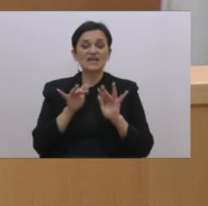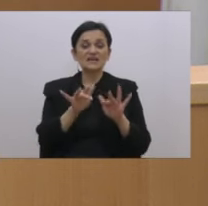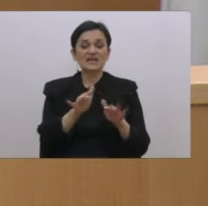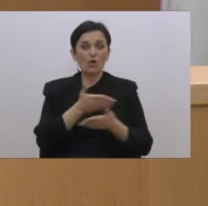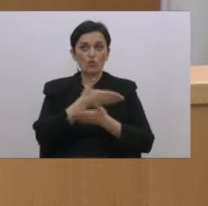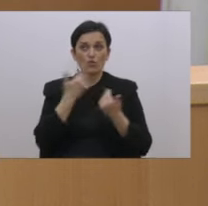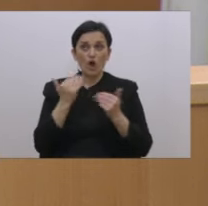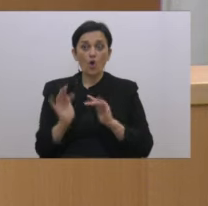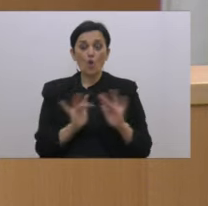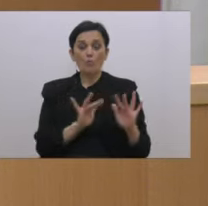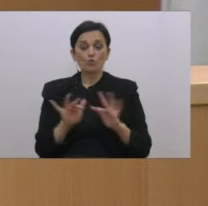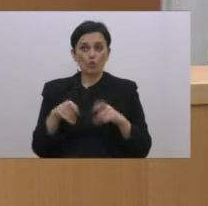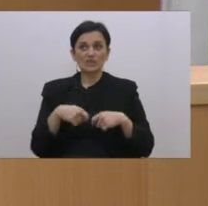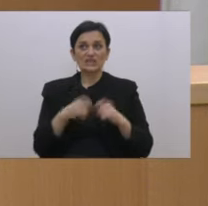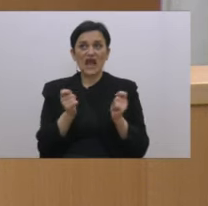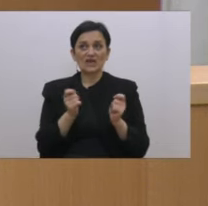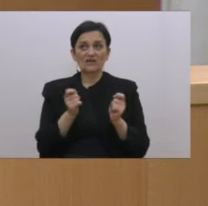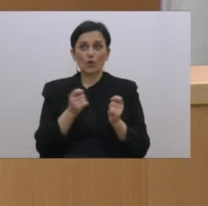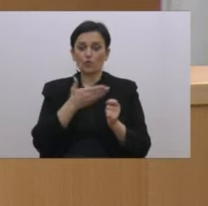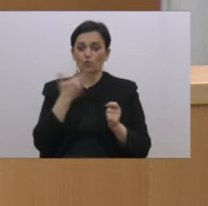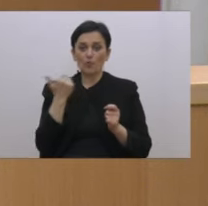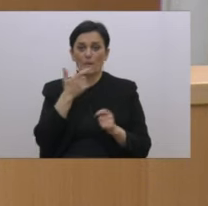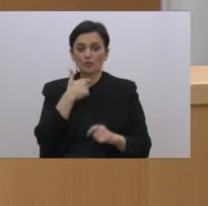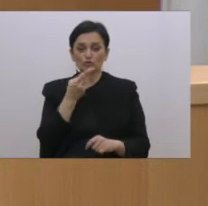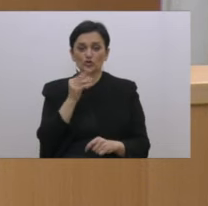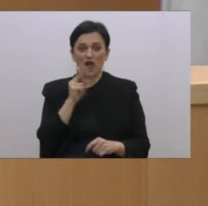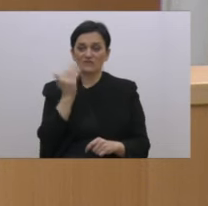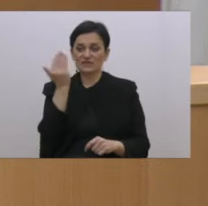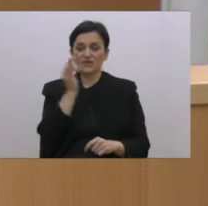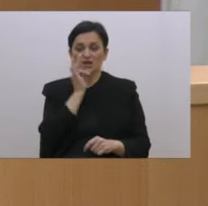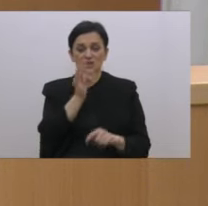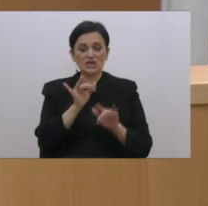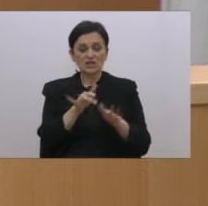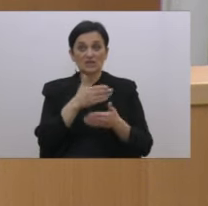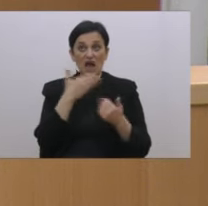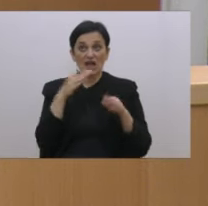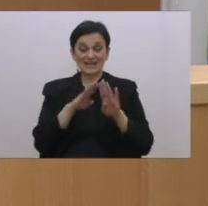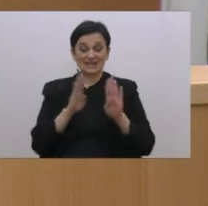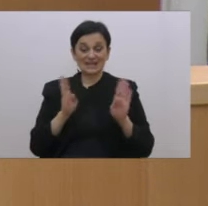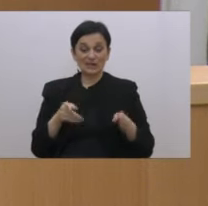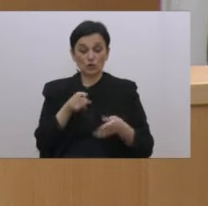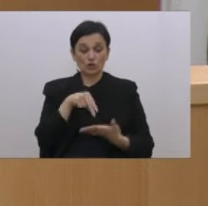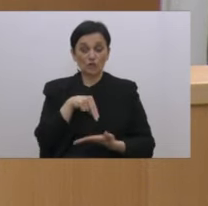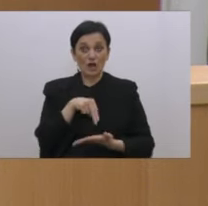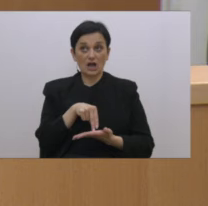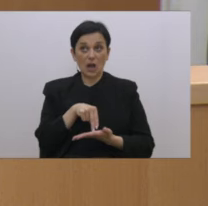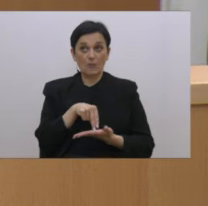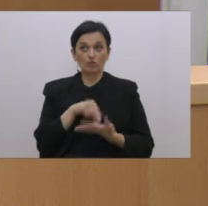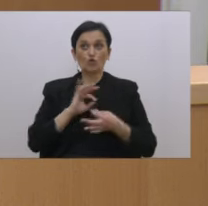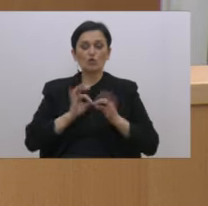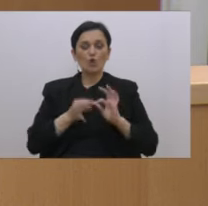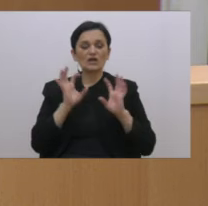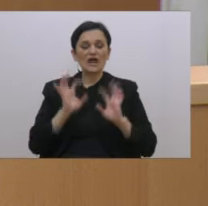ახდენს, პროცედურულ დარღვევაზე არ ახდენთ ბატონო შალვა თქვენ რეაგირებას. იმიტომ იმ ტრიბუნასთან ადამიანი გამოდის